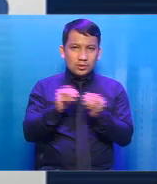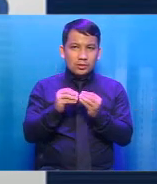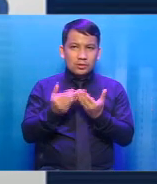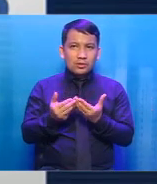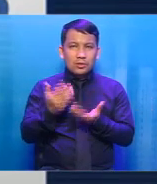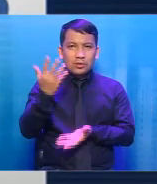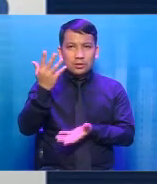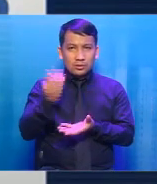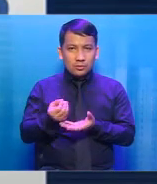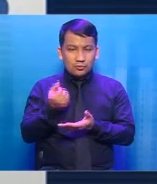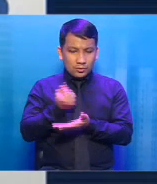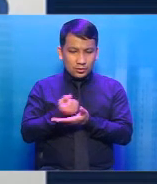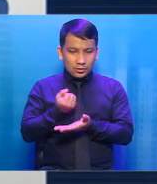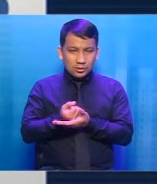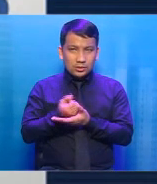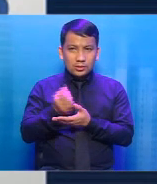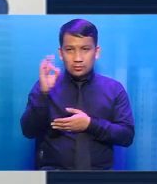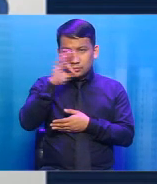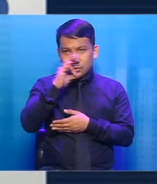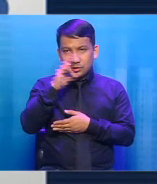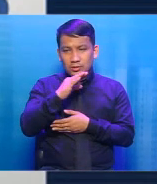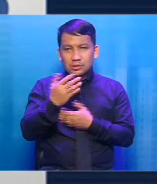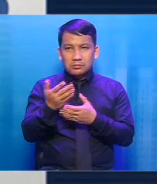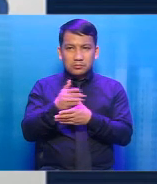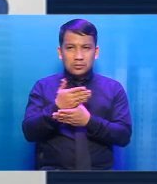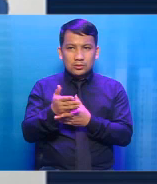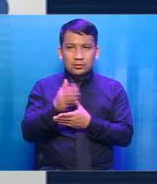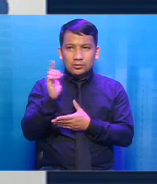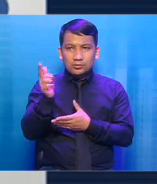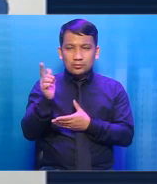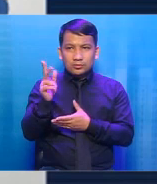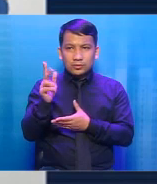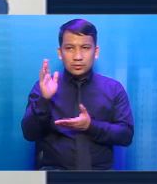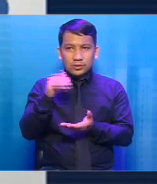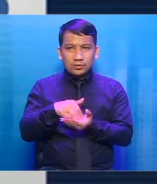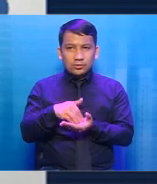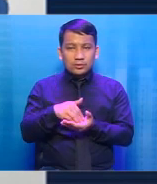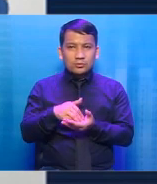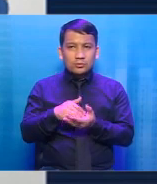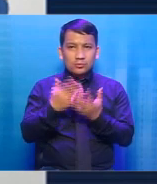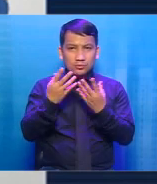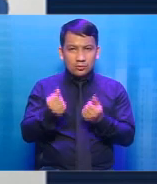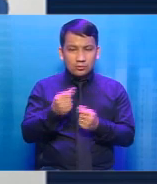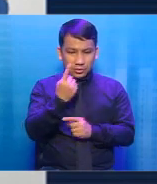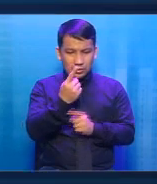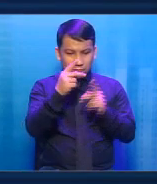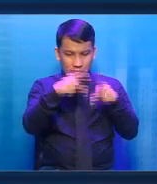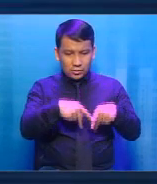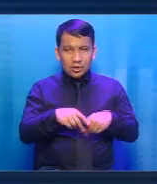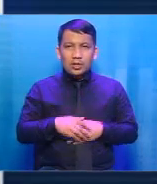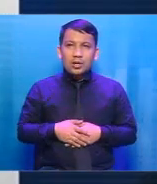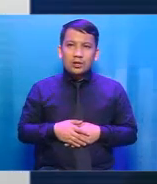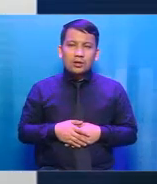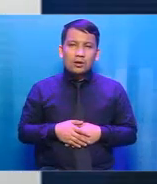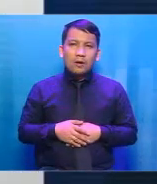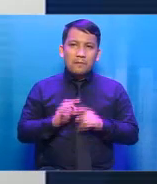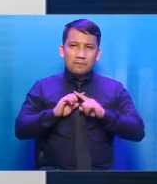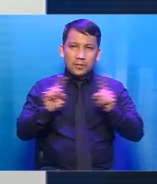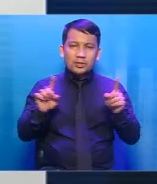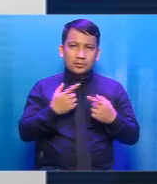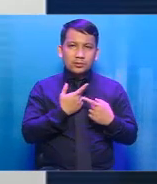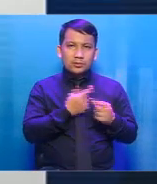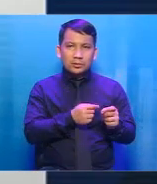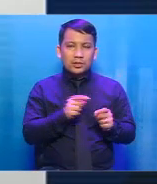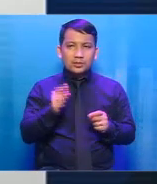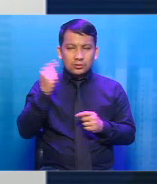ng nawalang sahod sa mga manggagawang Pinoy o average na 23,000 pesos na income loss kada manggagawa. Sa kabila nito, tiwala